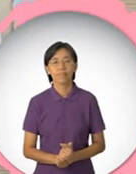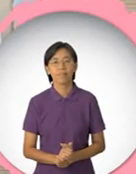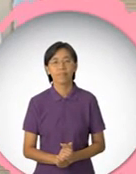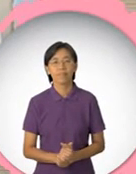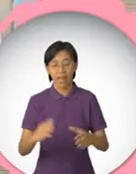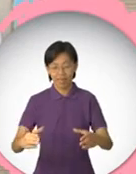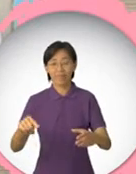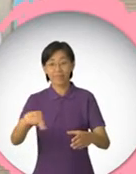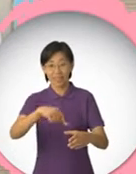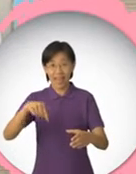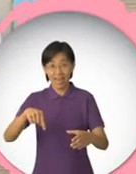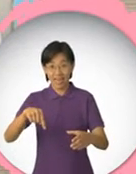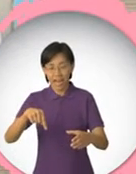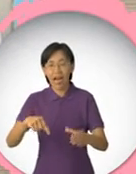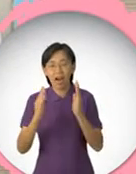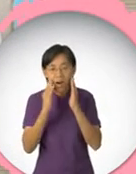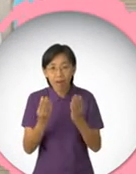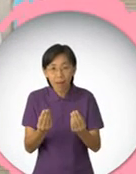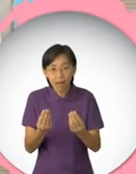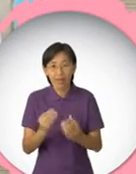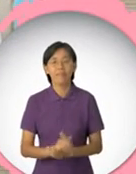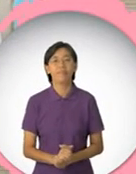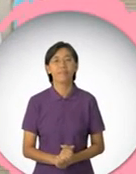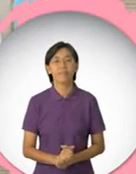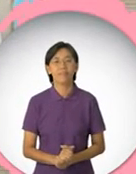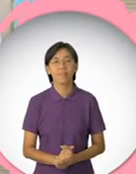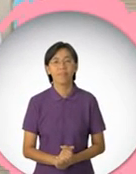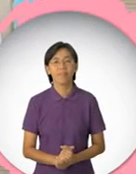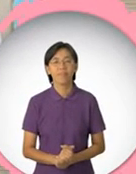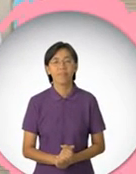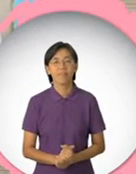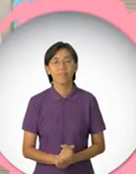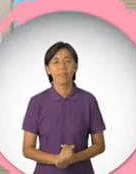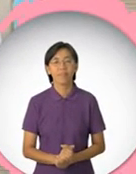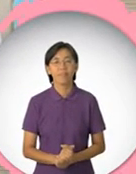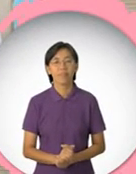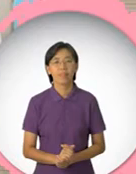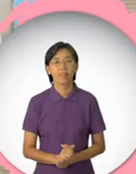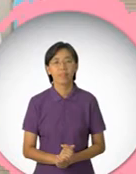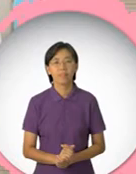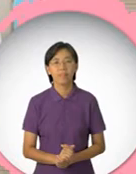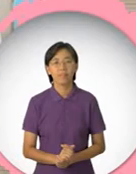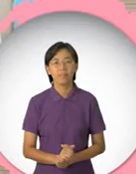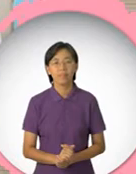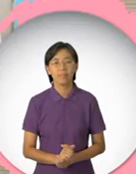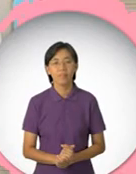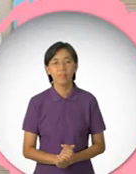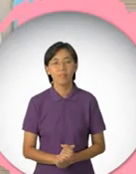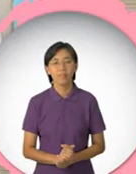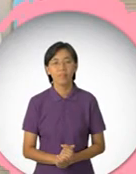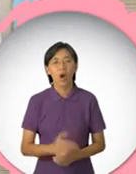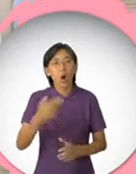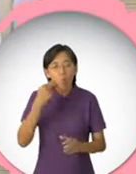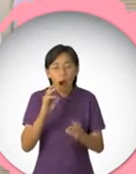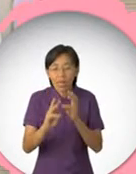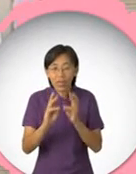ส่วนผสมแรกก็คือแป้งนะครับแล้วก็ต่อมา ถัดไปจะเป็นส่วนของของเหลว ครับ ส่วนของของเหลวเนี่ยเราจะละลายส่วนของน้ำตาล